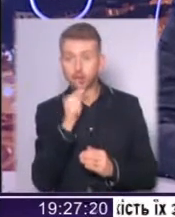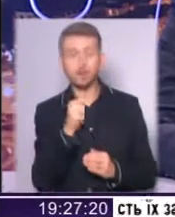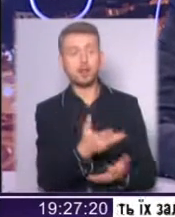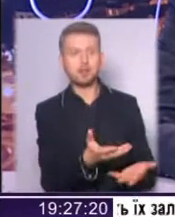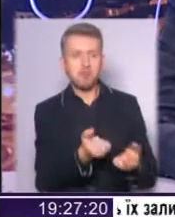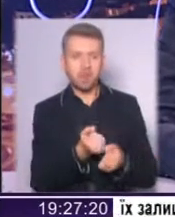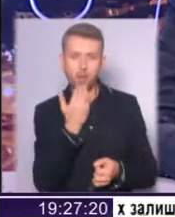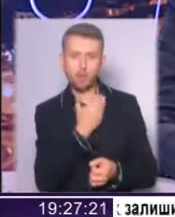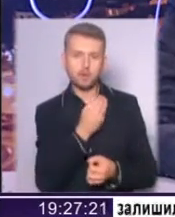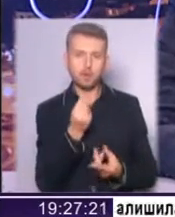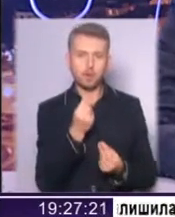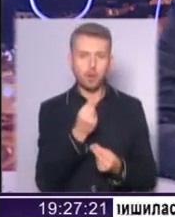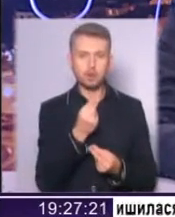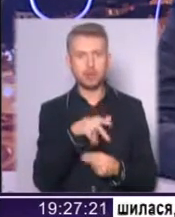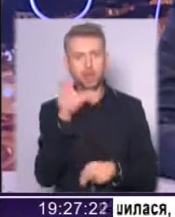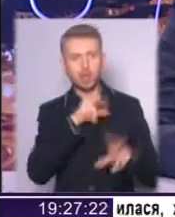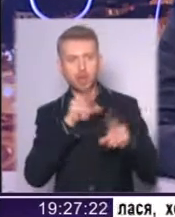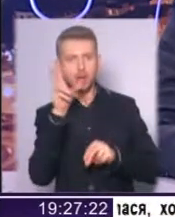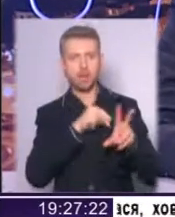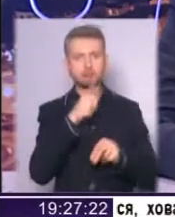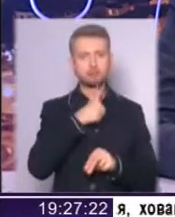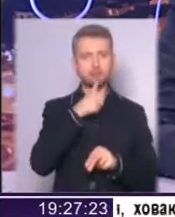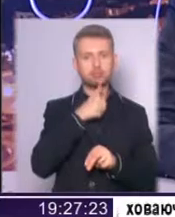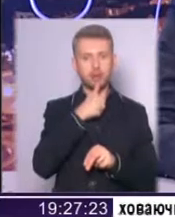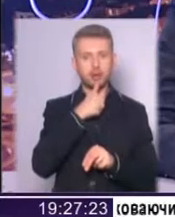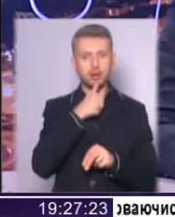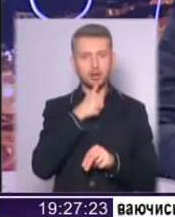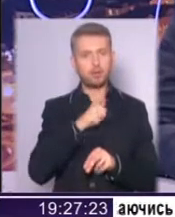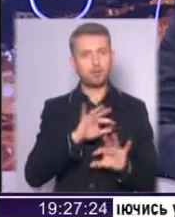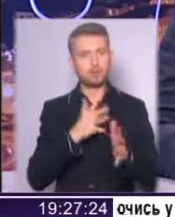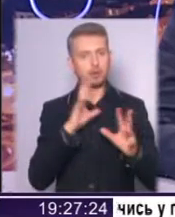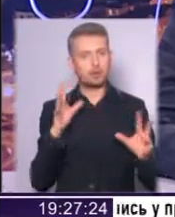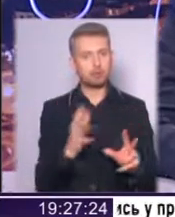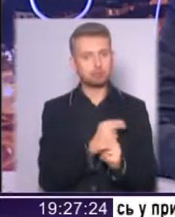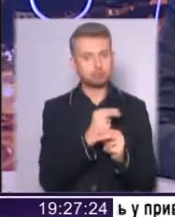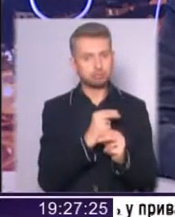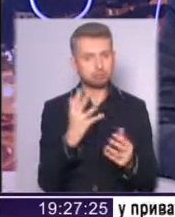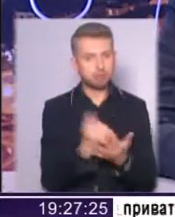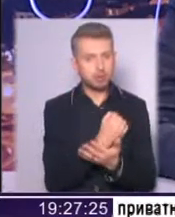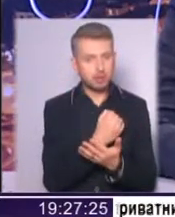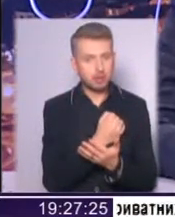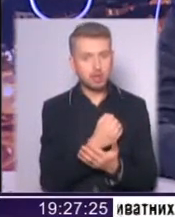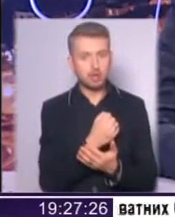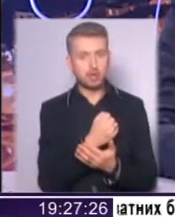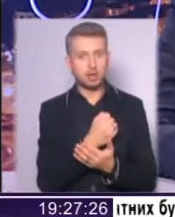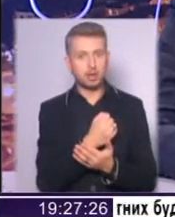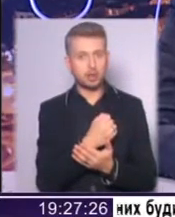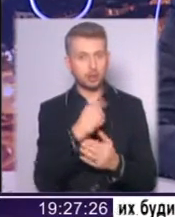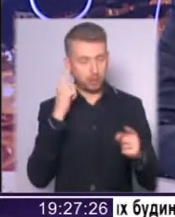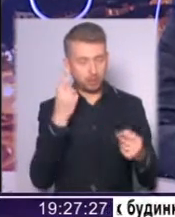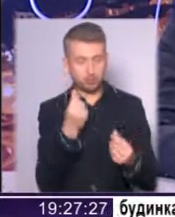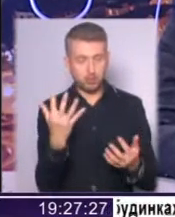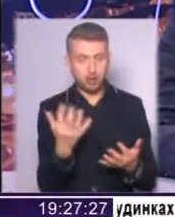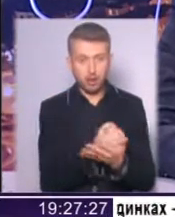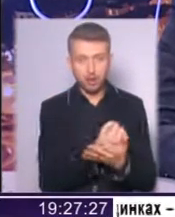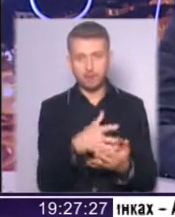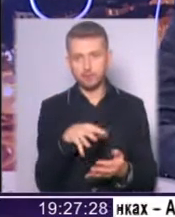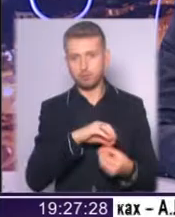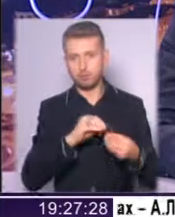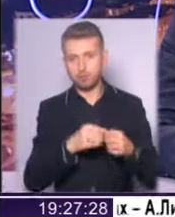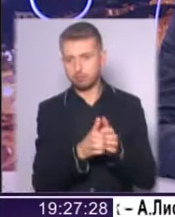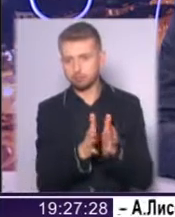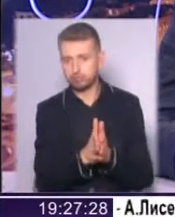бюджет, відкривати казино по всій Україні і останні копійки витягувати в народу, так, ну, з кишень, бо ж люди, якщо